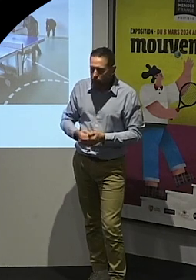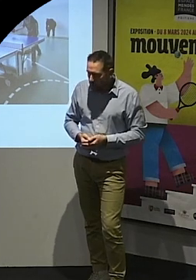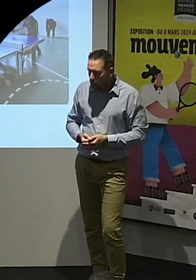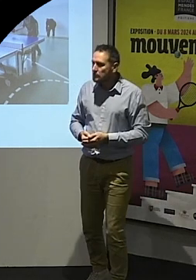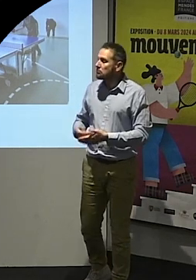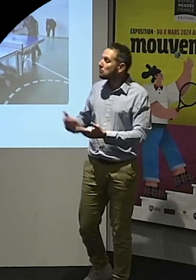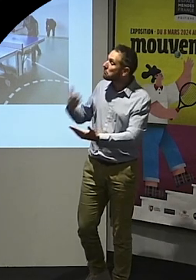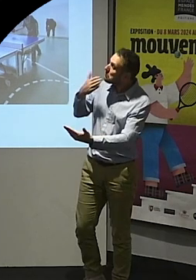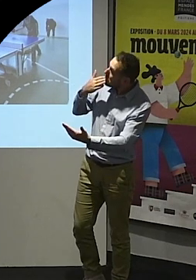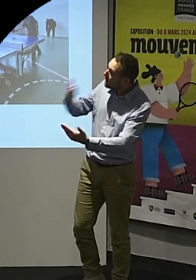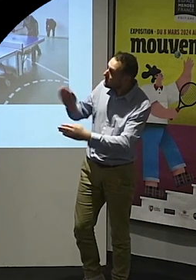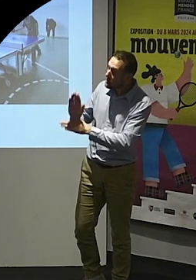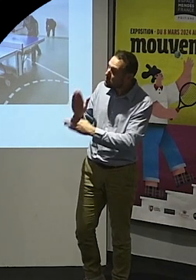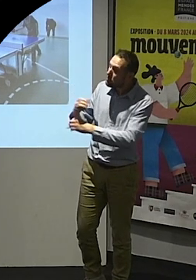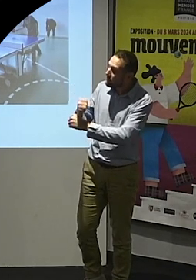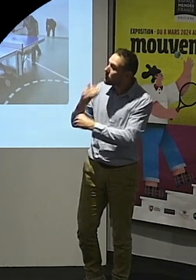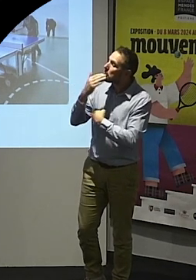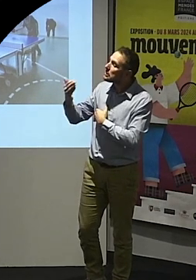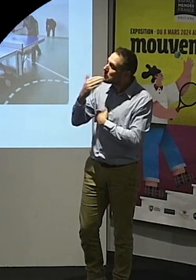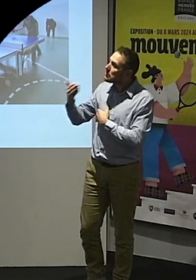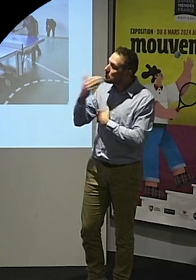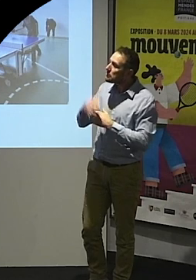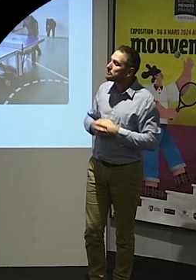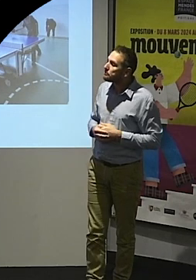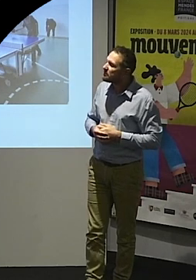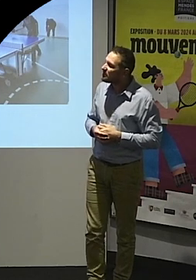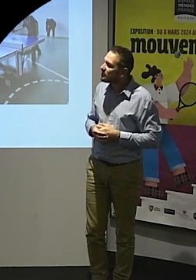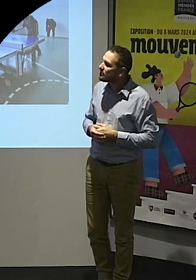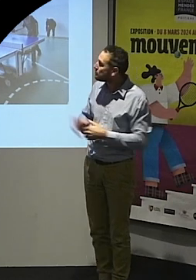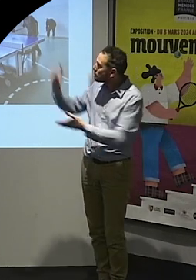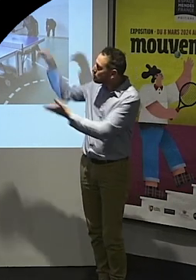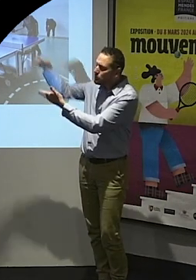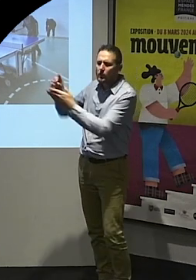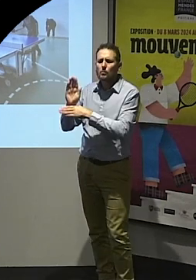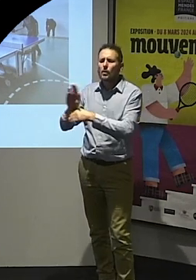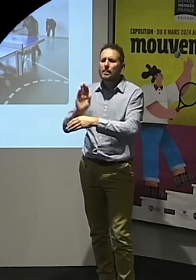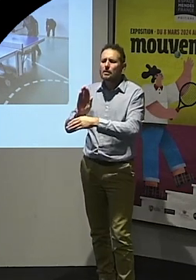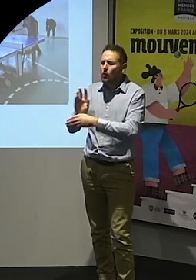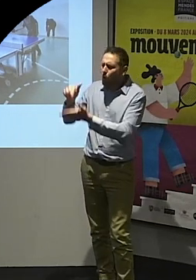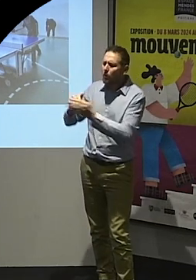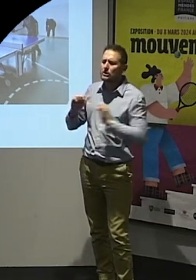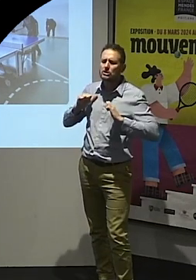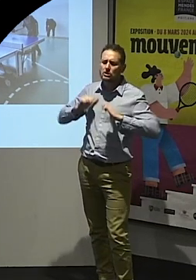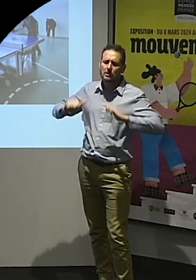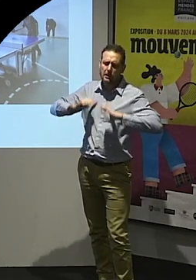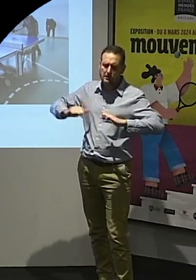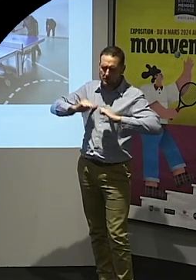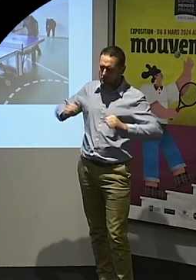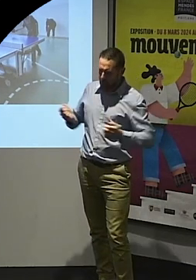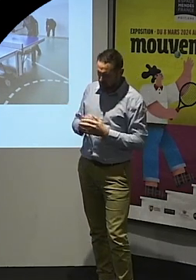Merci du coup Dominique pour encore une fois encore en direct du gymnase de Lusignan.